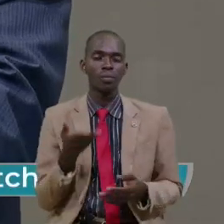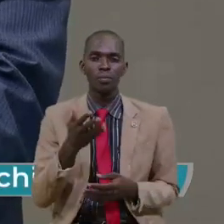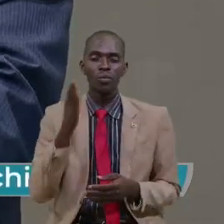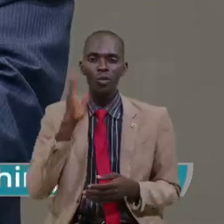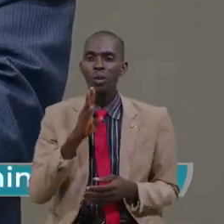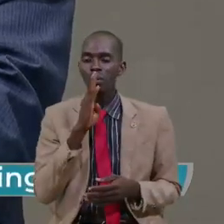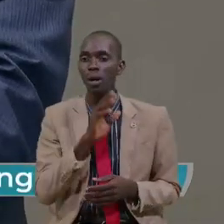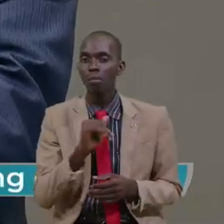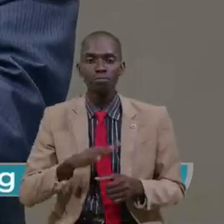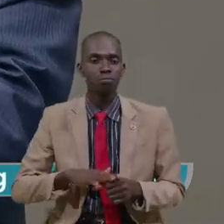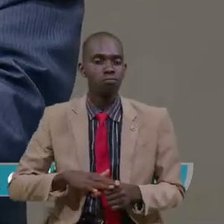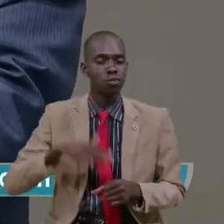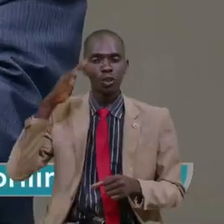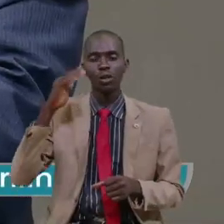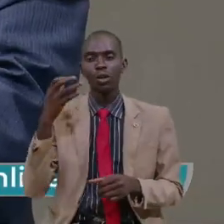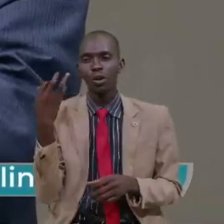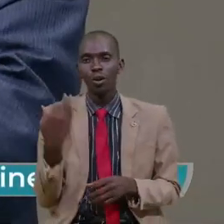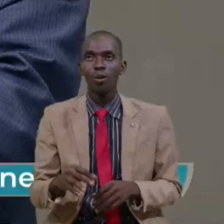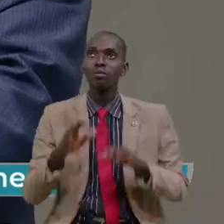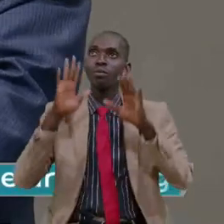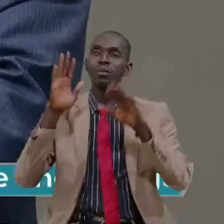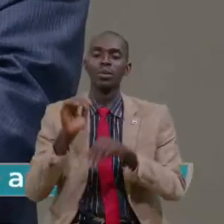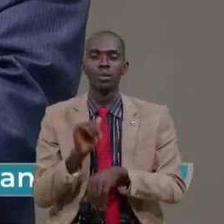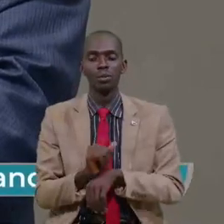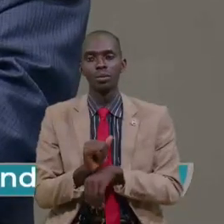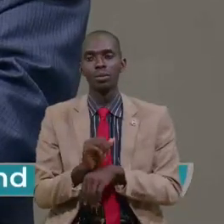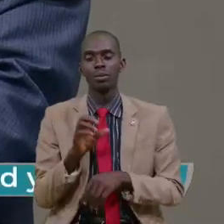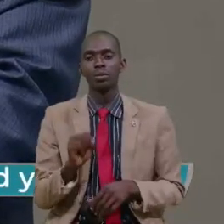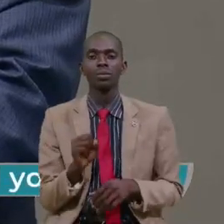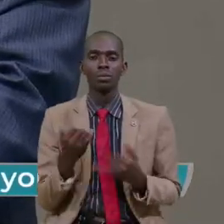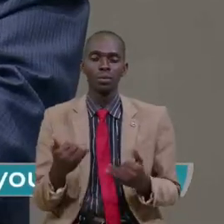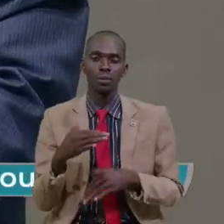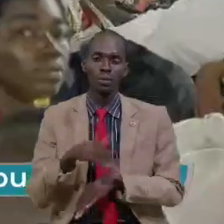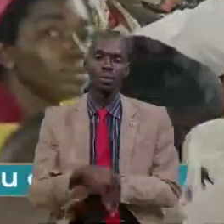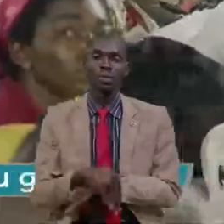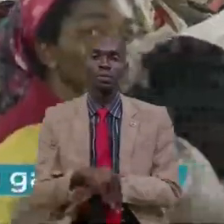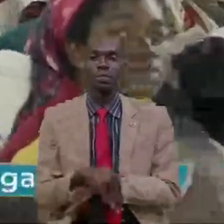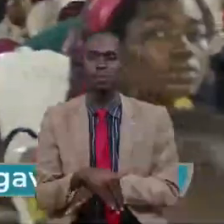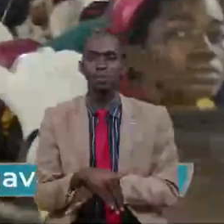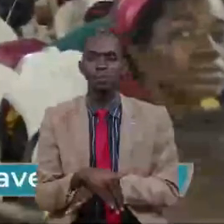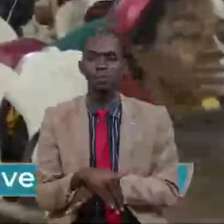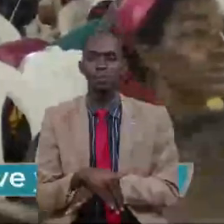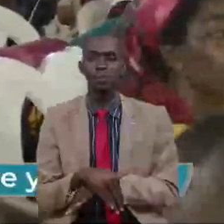Il y aura une explosion ce soir. Explosion de miracles.